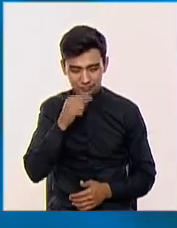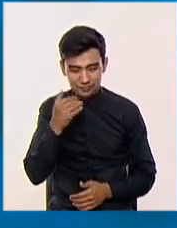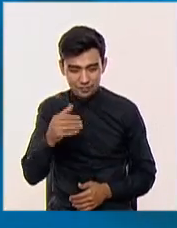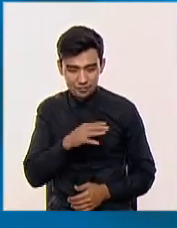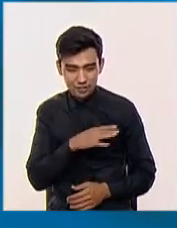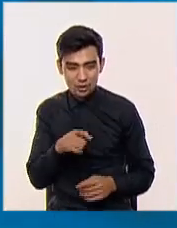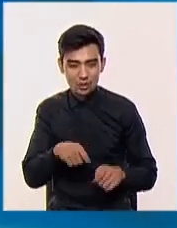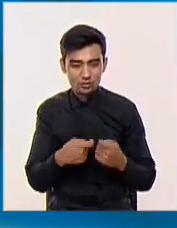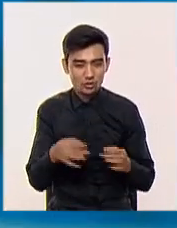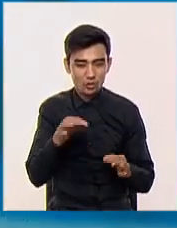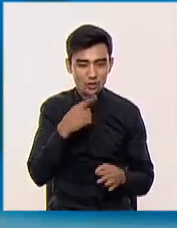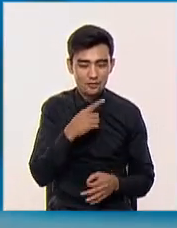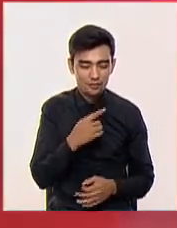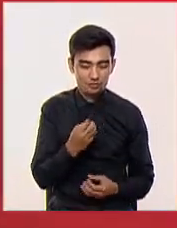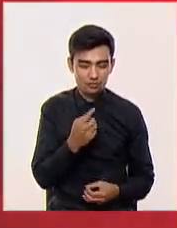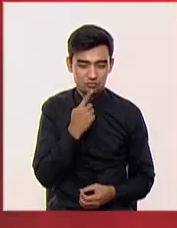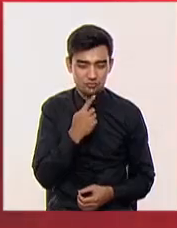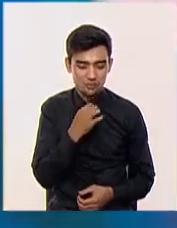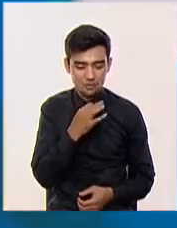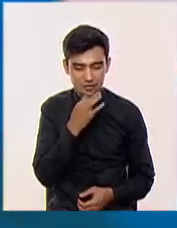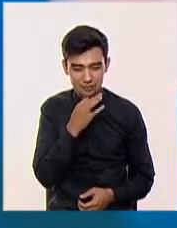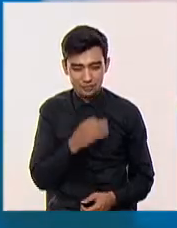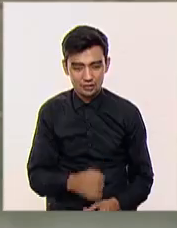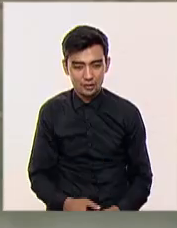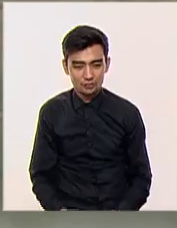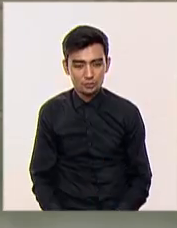о ее нарушении пока сложно, подчеркнул Тлеуберды.